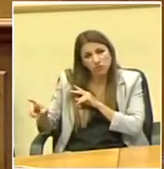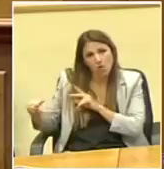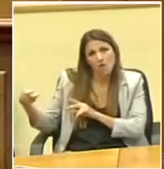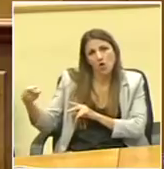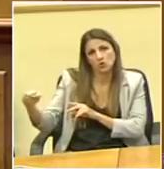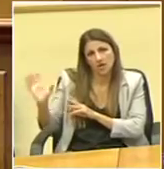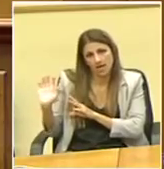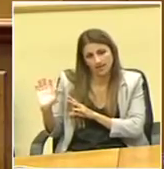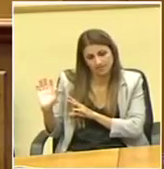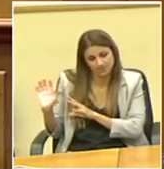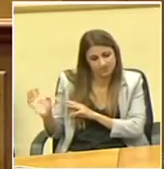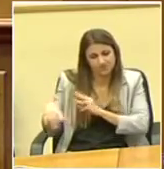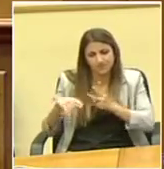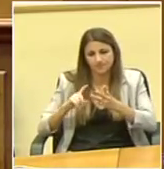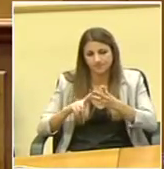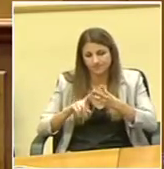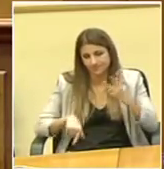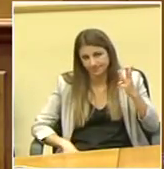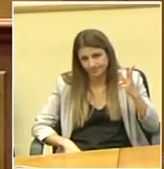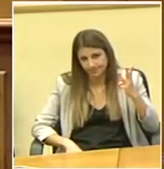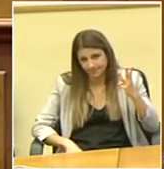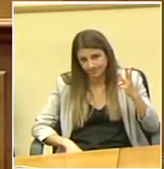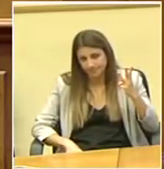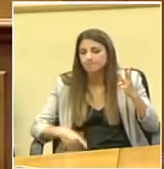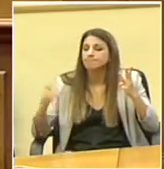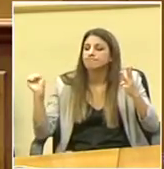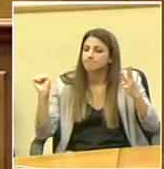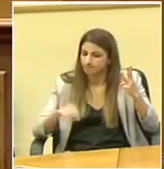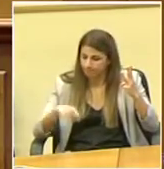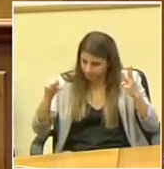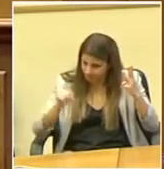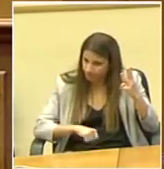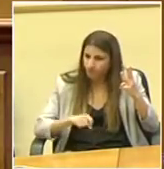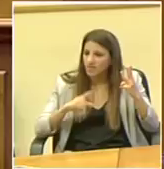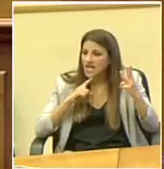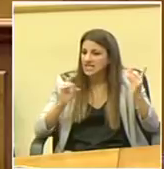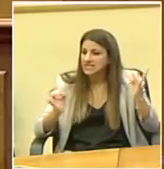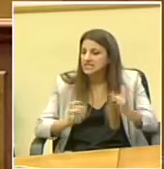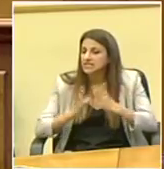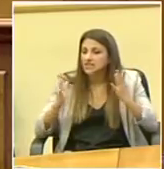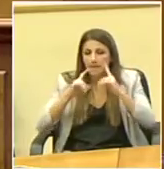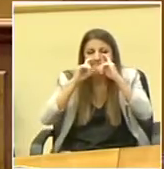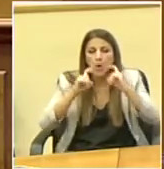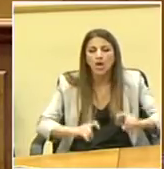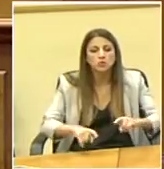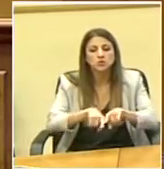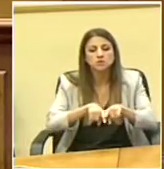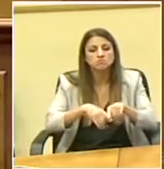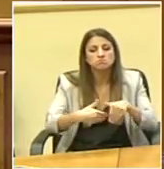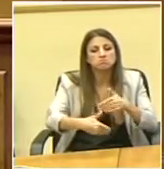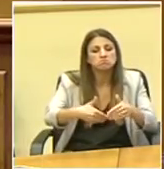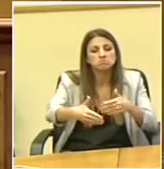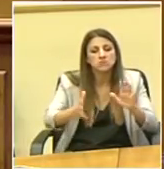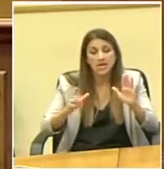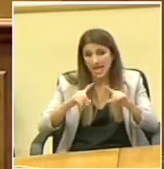κύριος υπόχρεος. Γ. Συμφωνεί πως αν οποιοδήποτε από τις υποχρεώσεις για την